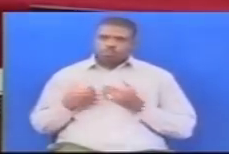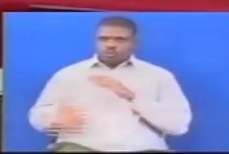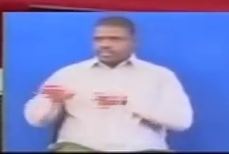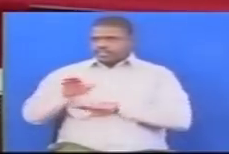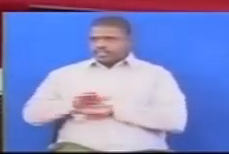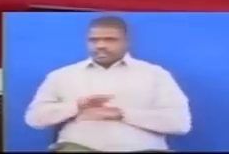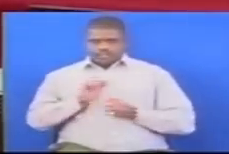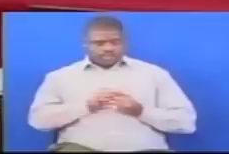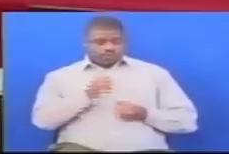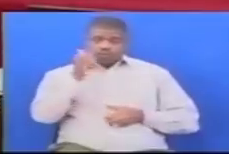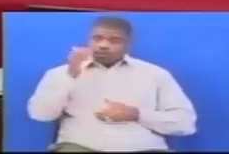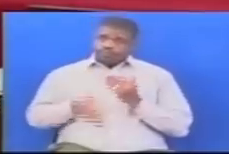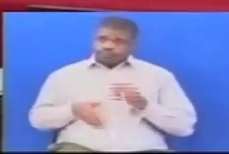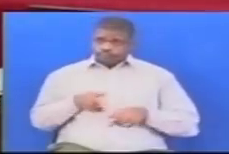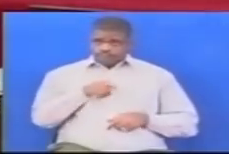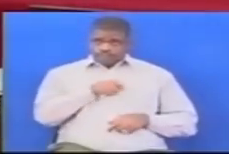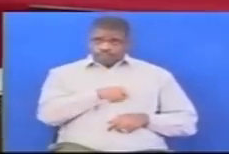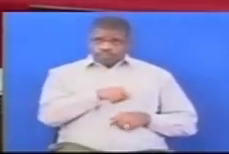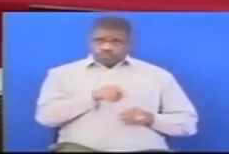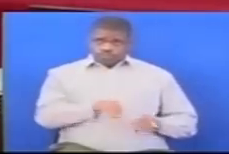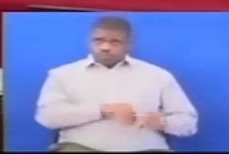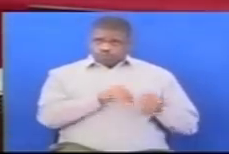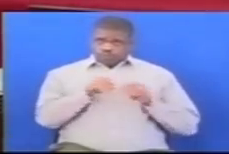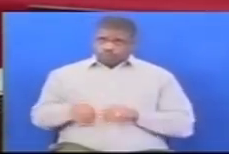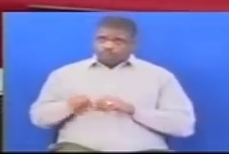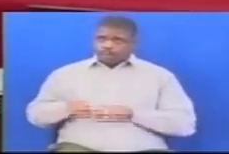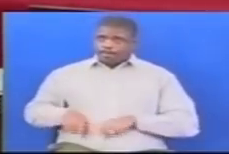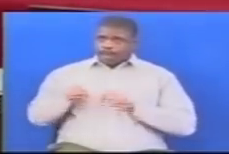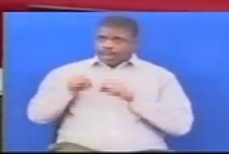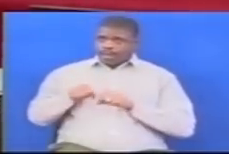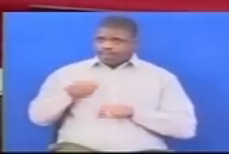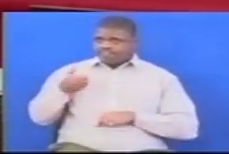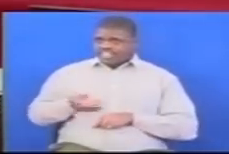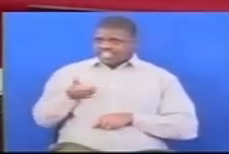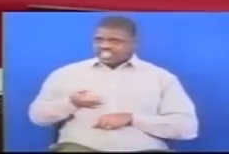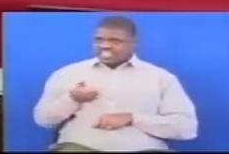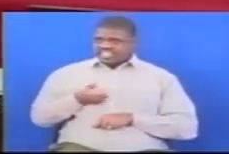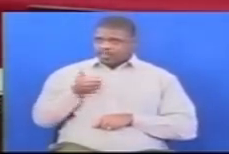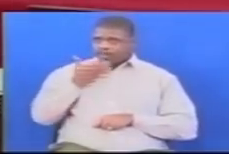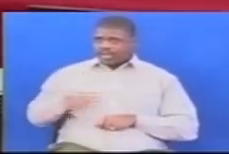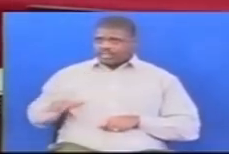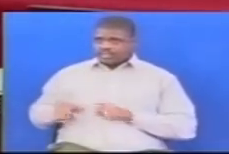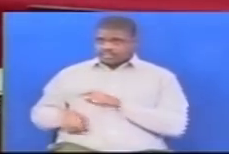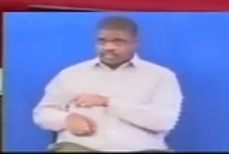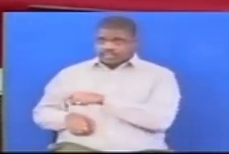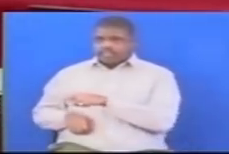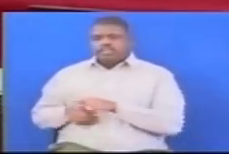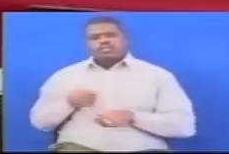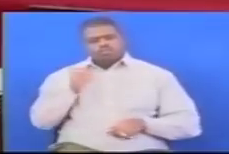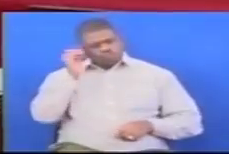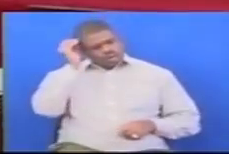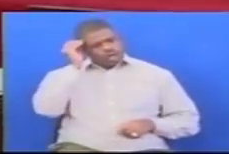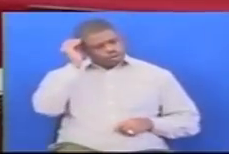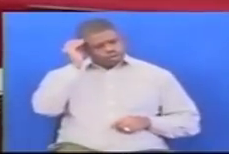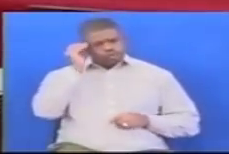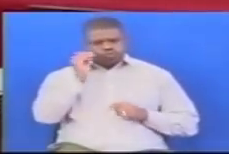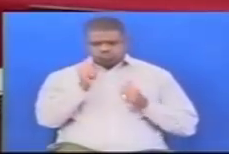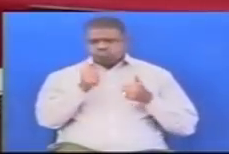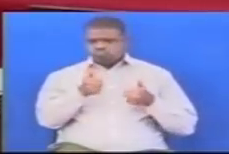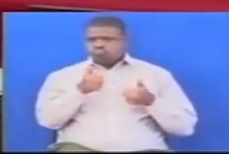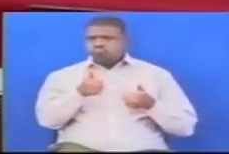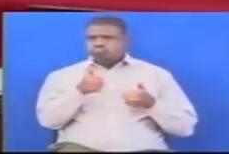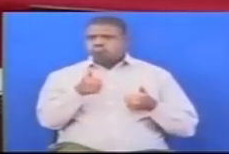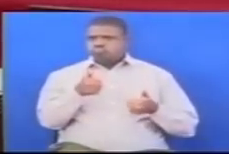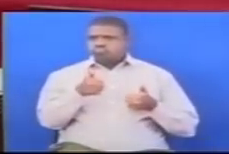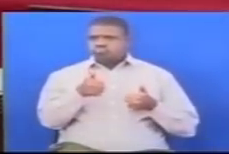la mwisho ni hii uanzishwaji wa mamlaka ya maji vijijini. Wazo hili ni zuri sana. Ni zuri